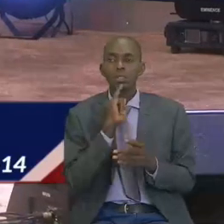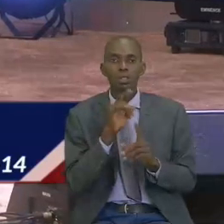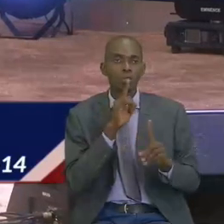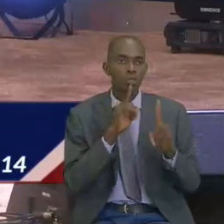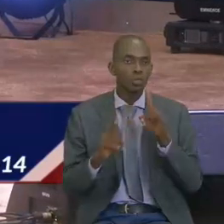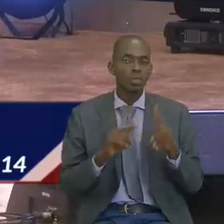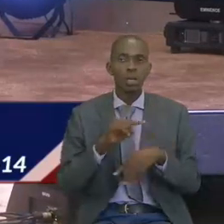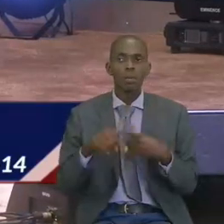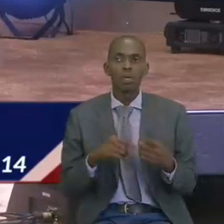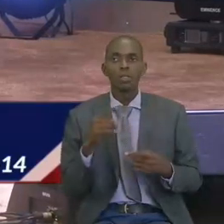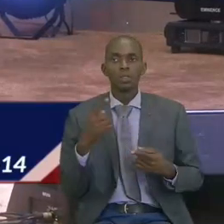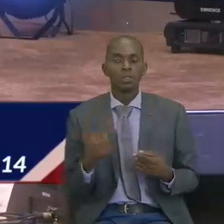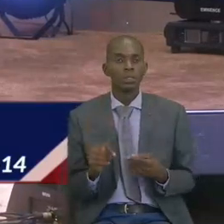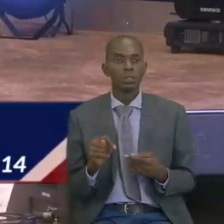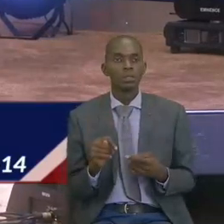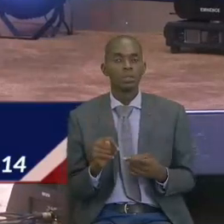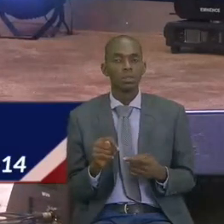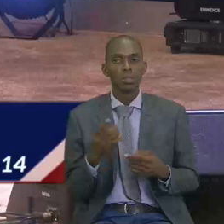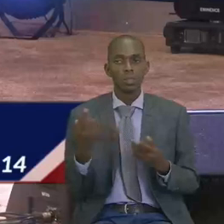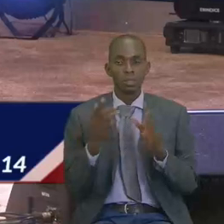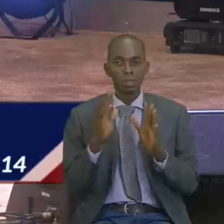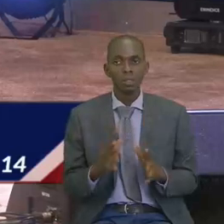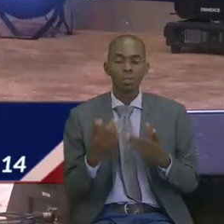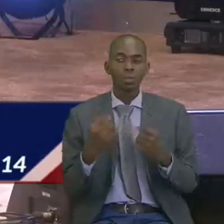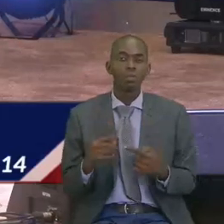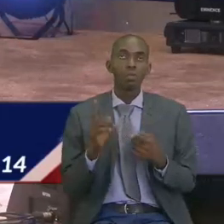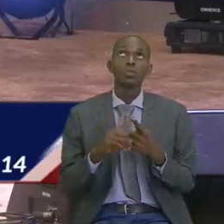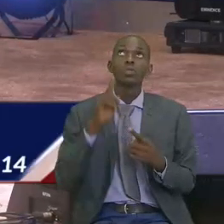viendra pour le salut